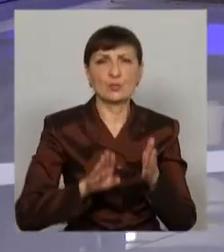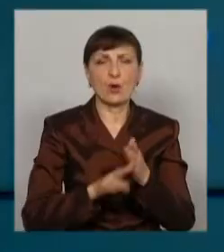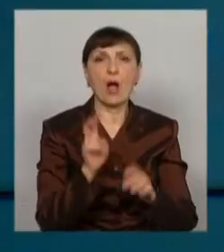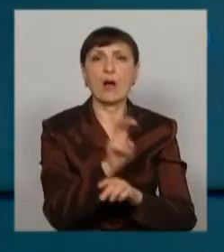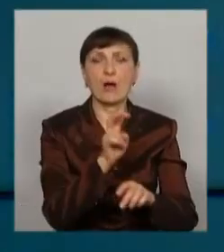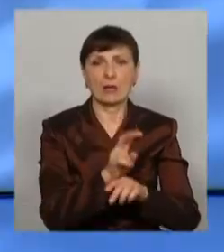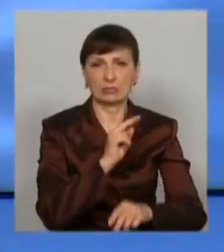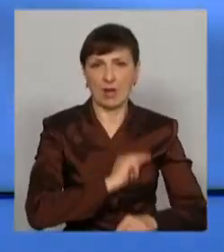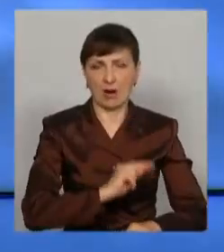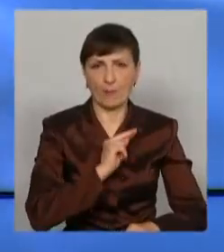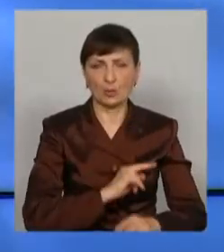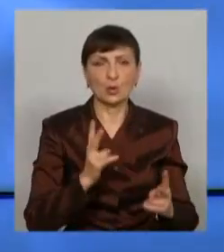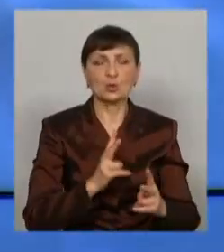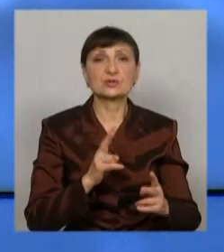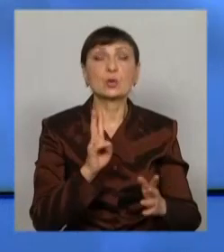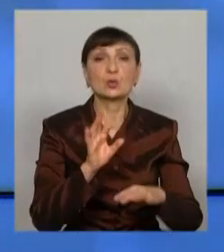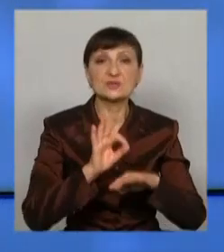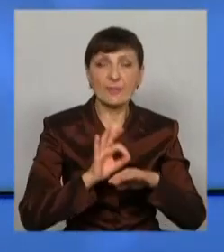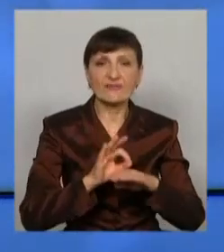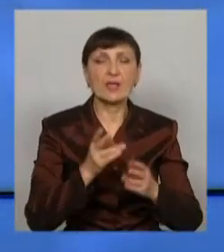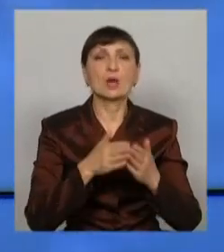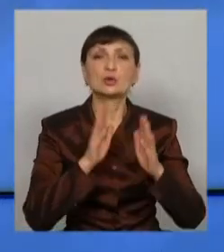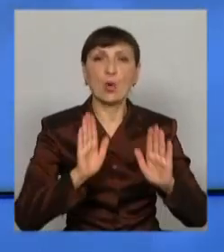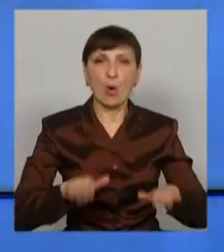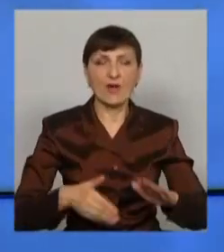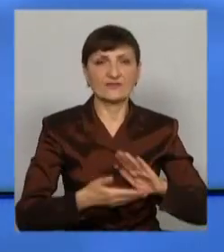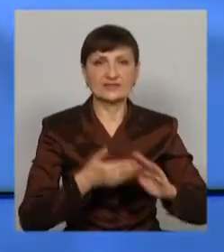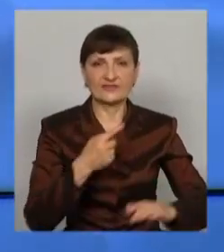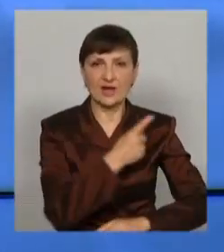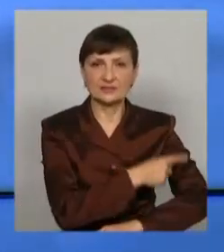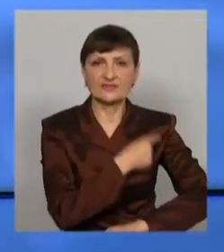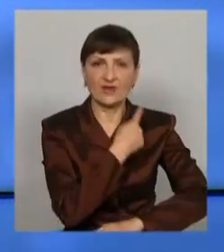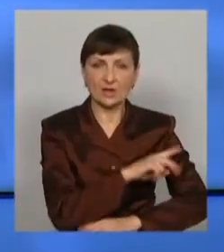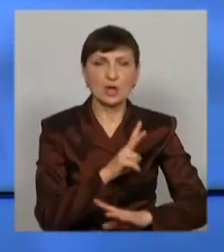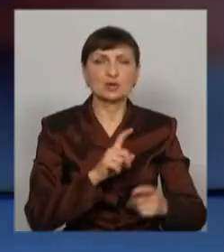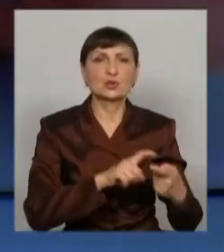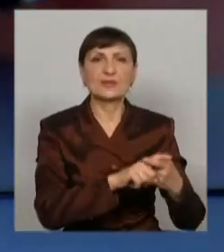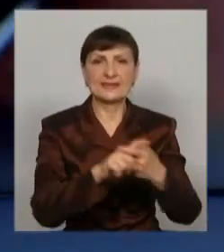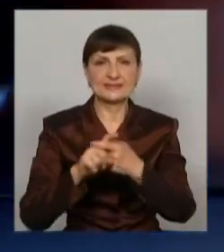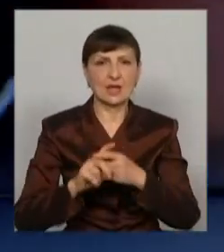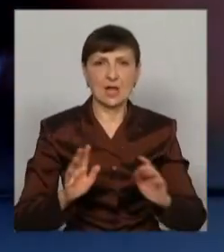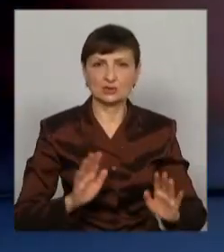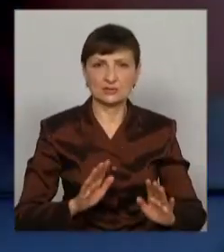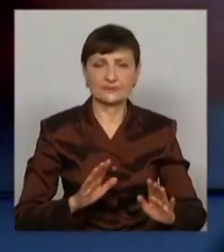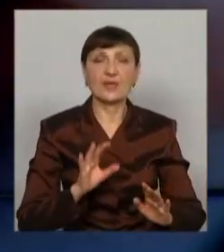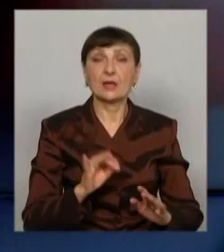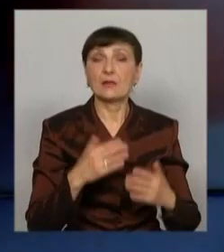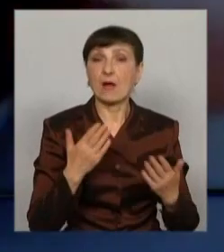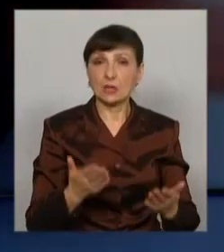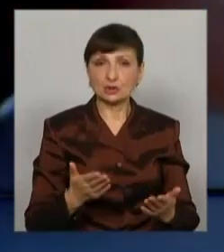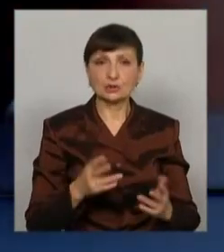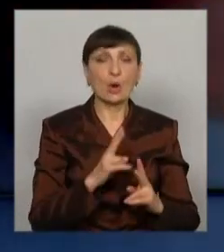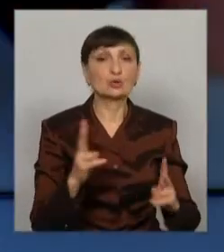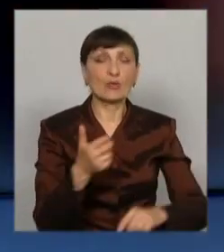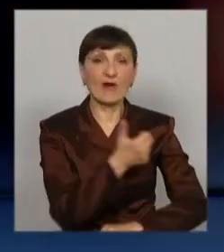работу. Надо обязательно при заболевании оставаться дома, вызывать врача, для того, чтобы не заразить окружающих. Ну и, конечно же, кто